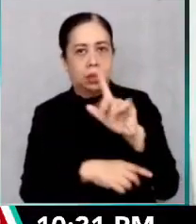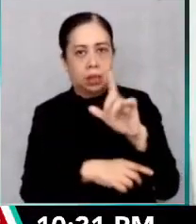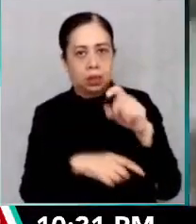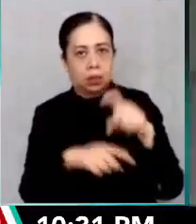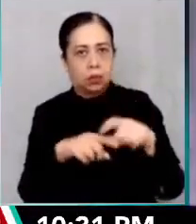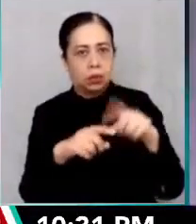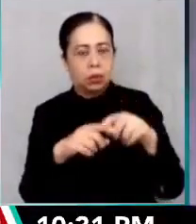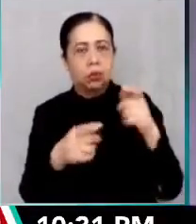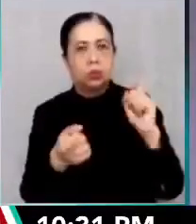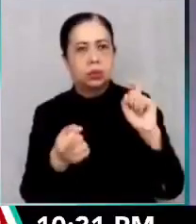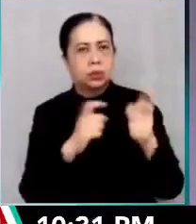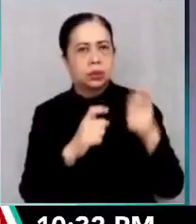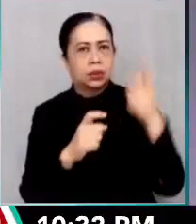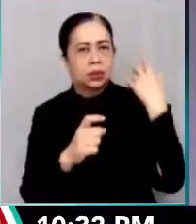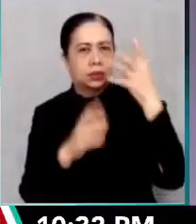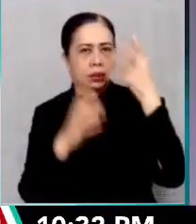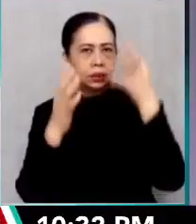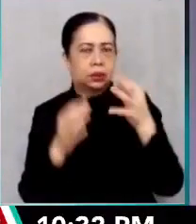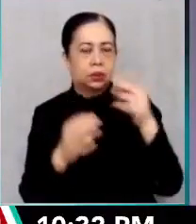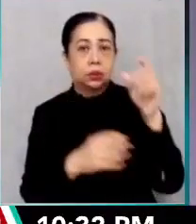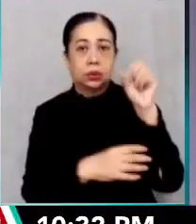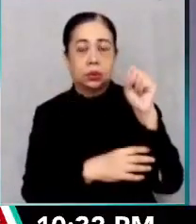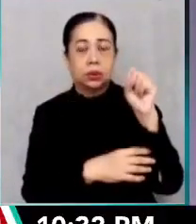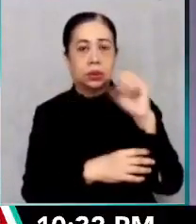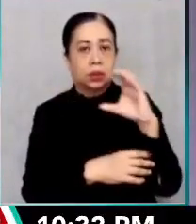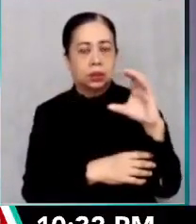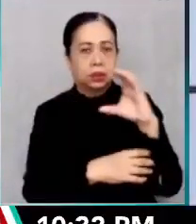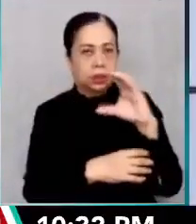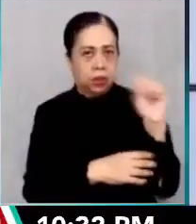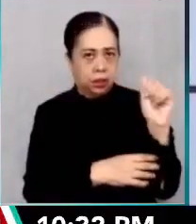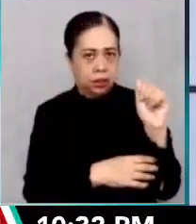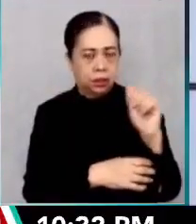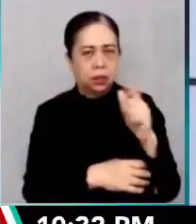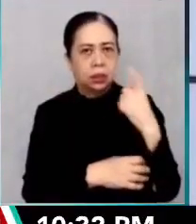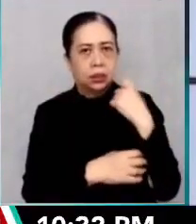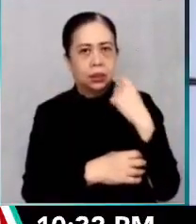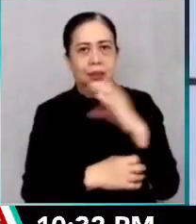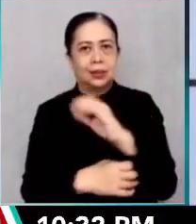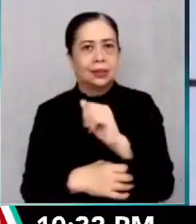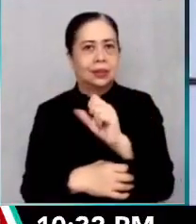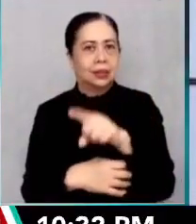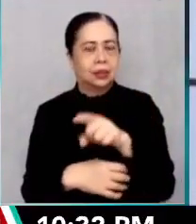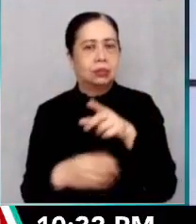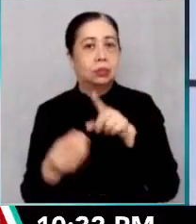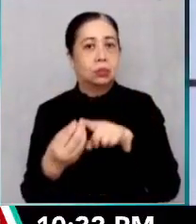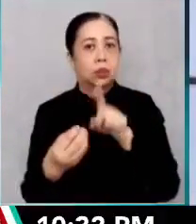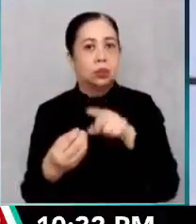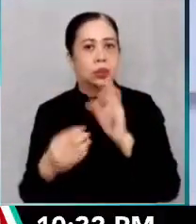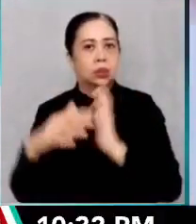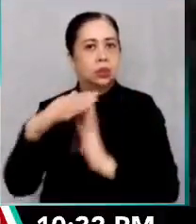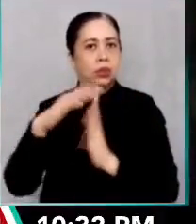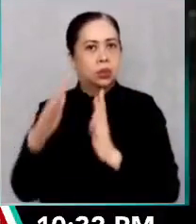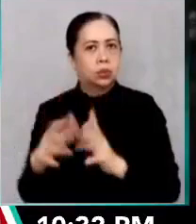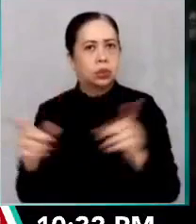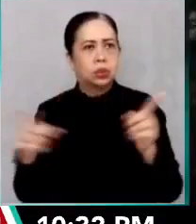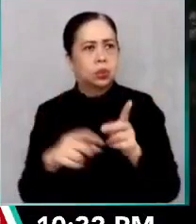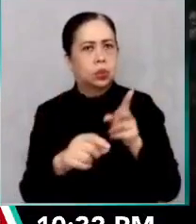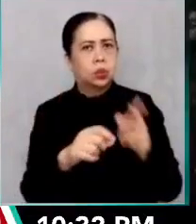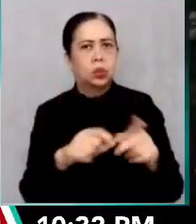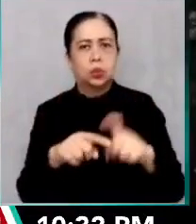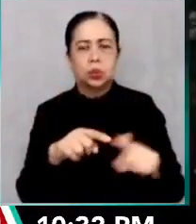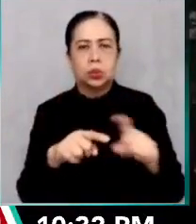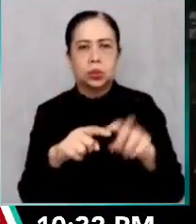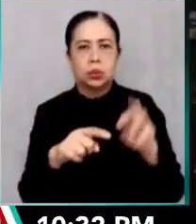baligtarin ang naunang desisyon ng Court of Appeals o CA sa isang kaso. Kaugnayan ng isang customer na pinutulan ang kuryente ng Meralco